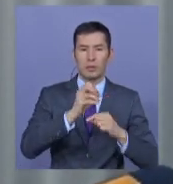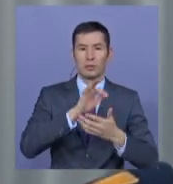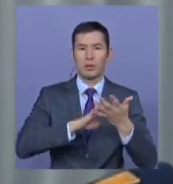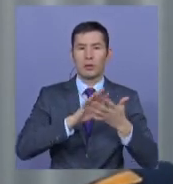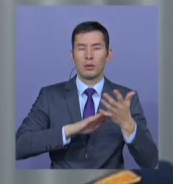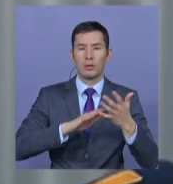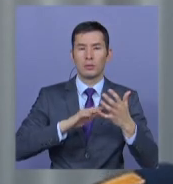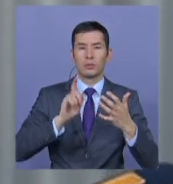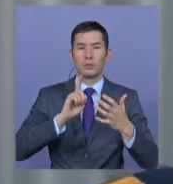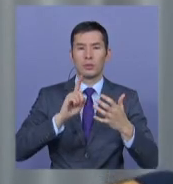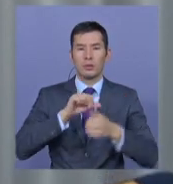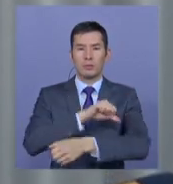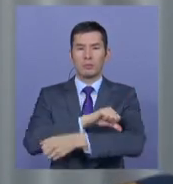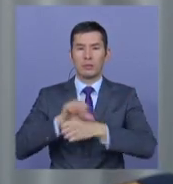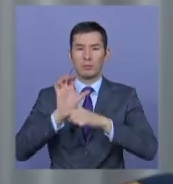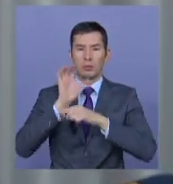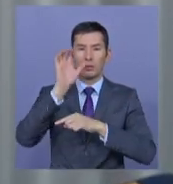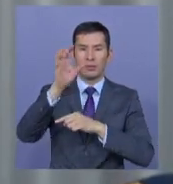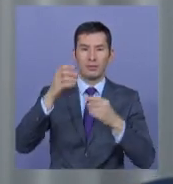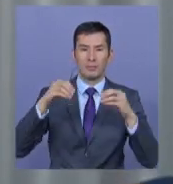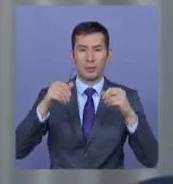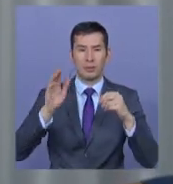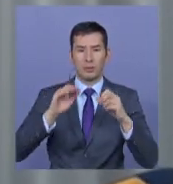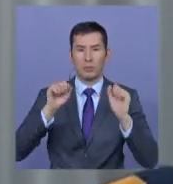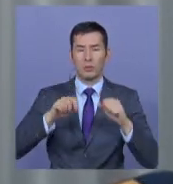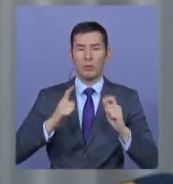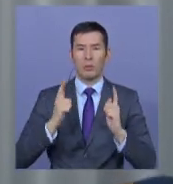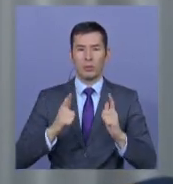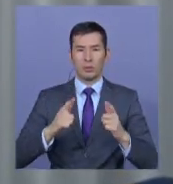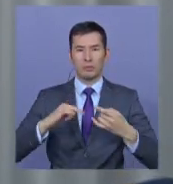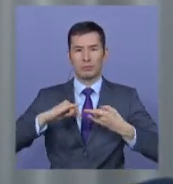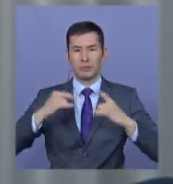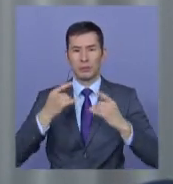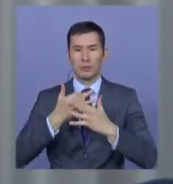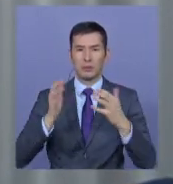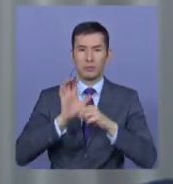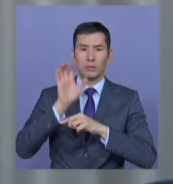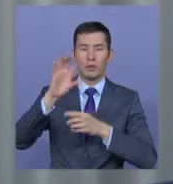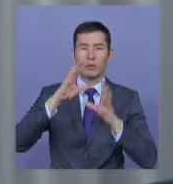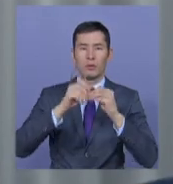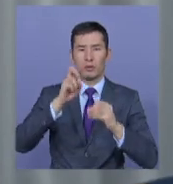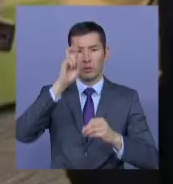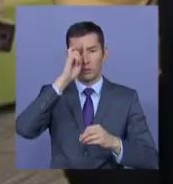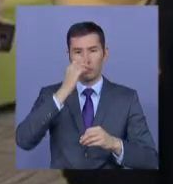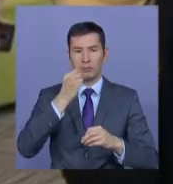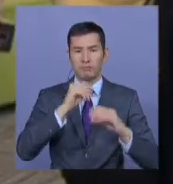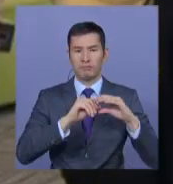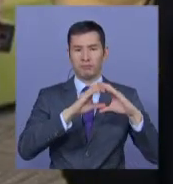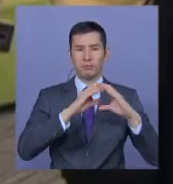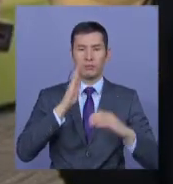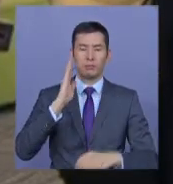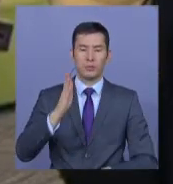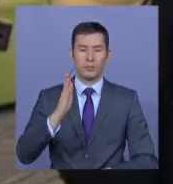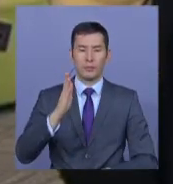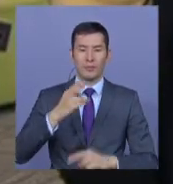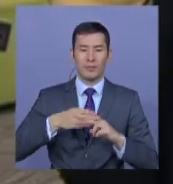шетелге шикізатты емес дайын өнімді ұсынатын болсақ, елімізде одан көбірек ақша қалатын болады деп есептеймін. Үміткердің